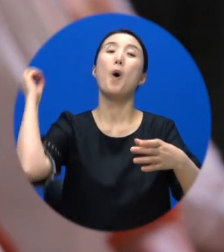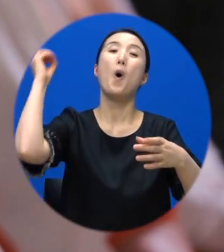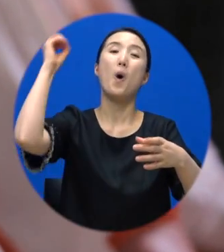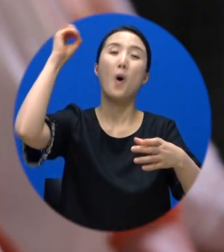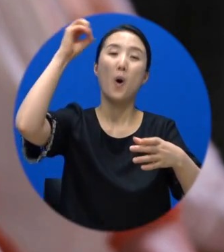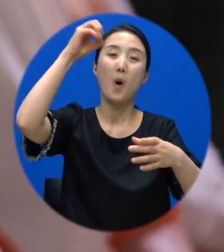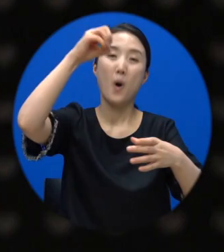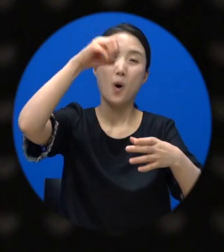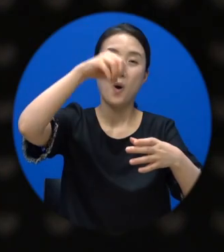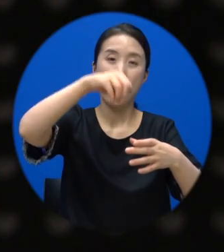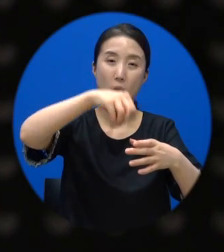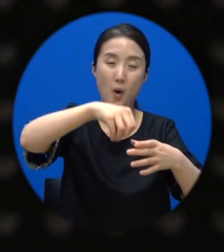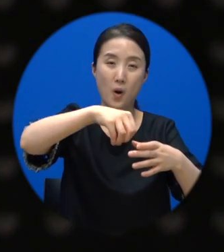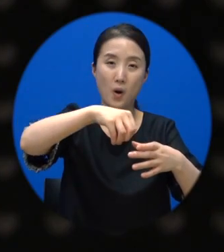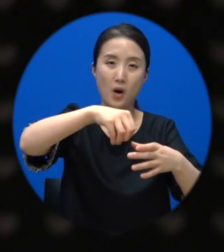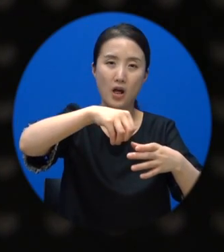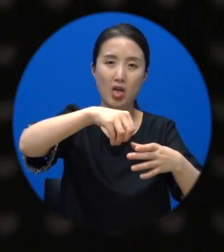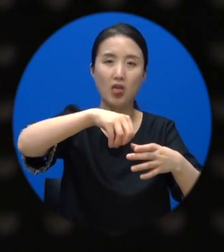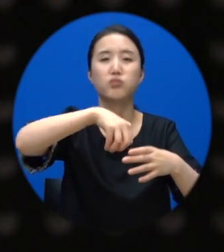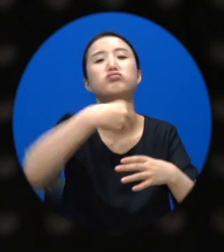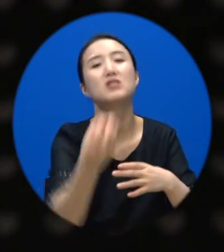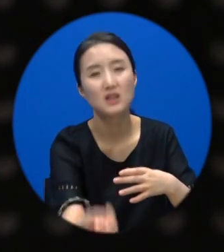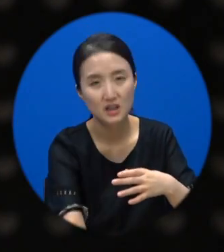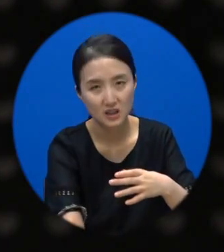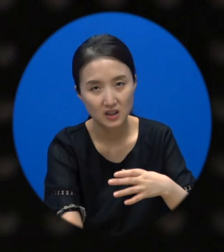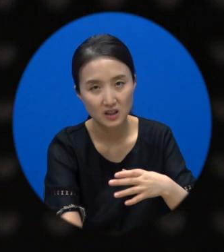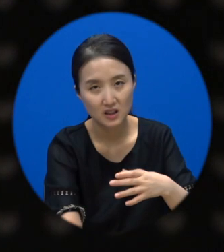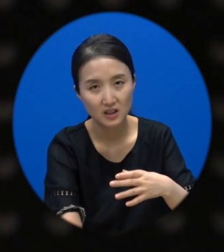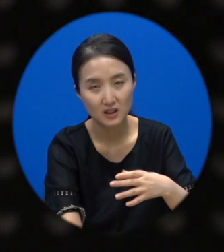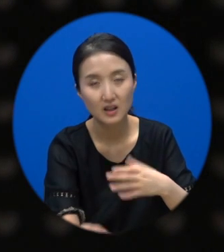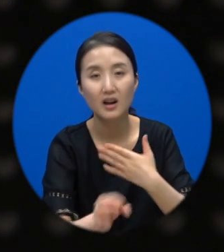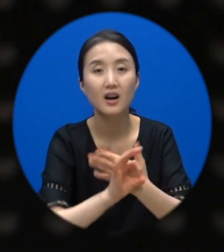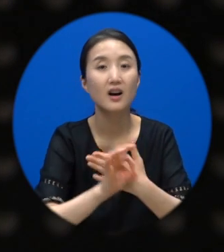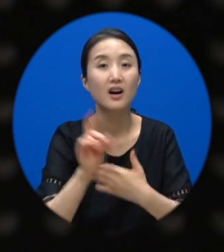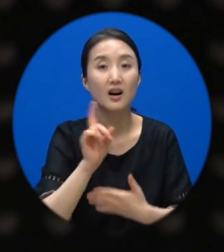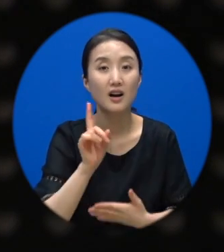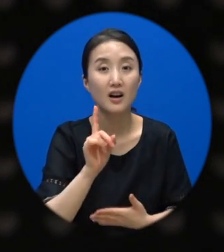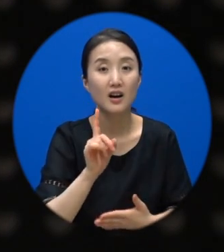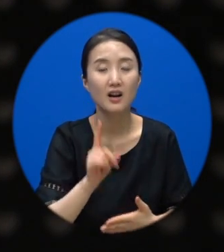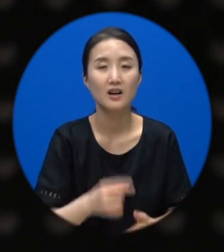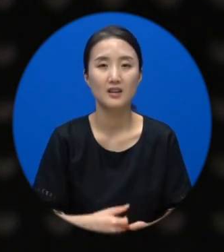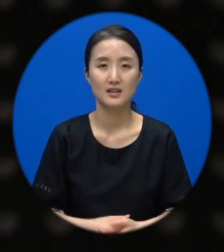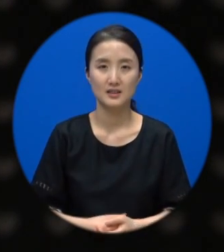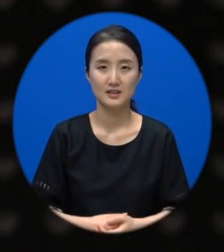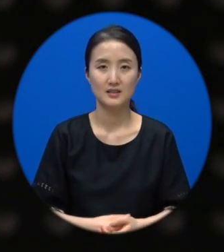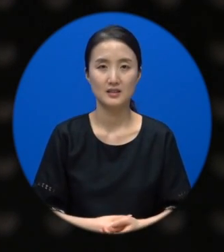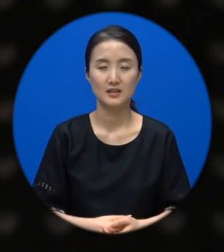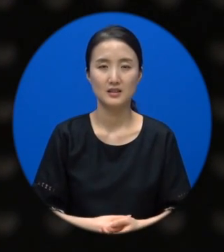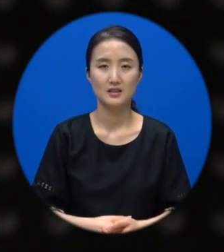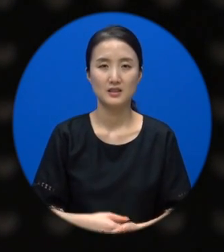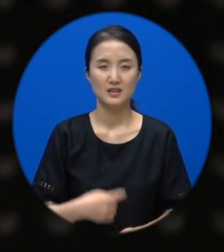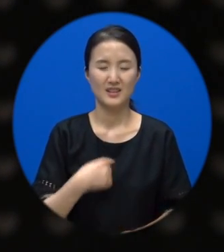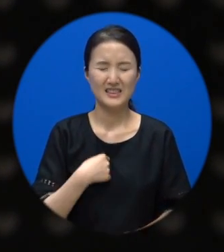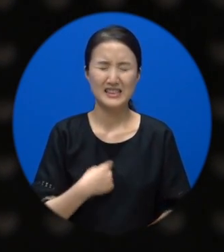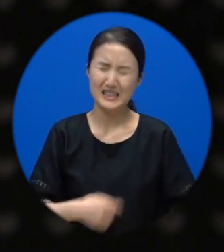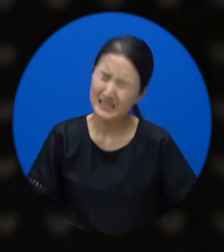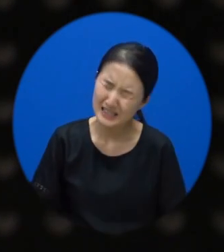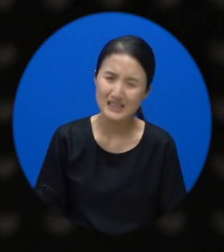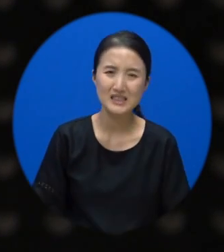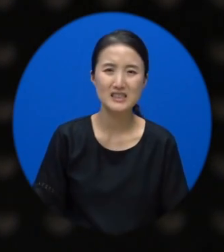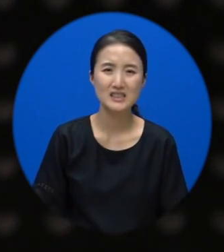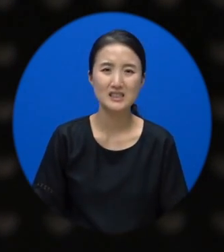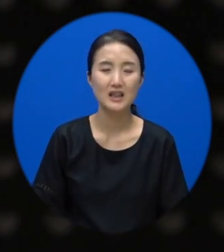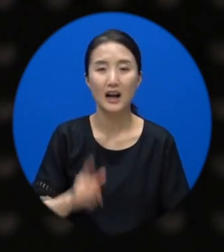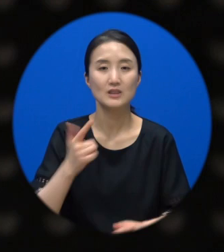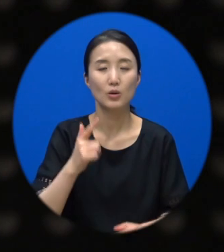넣었어요. 근데 실패한 거예요. 튕겨 나왔어요. 그래도 나 자신을 미워하지